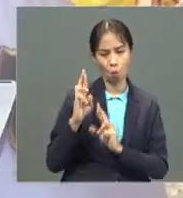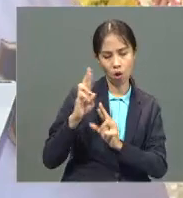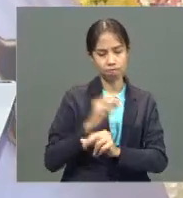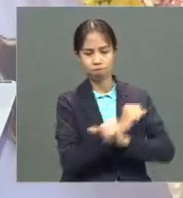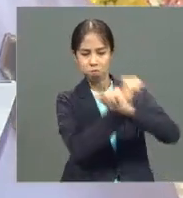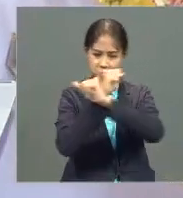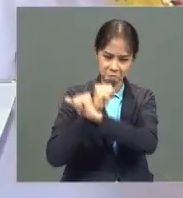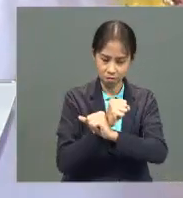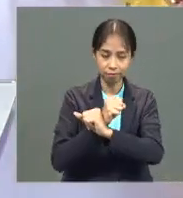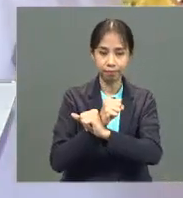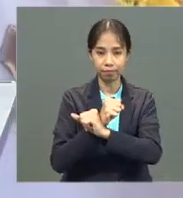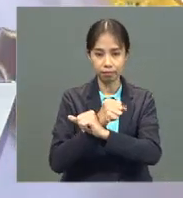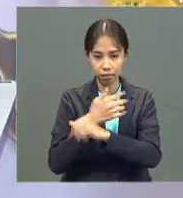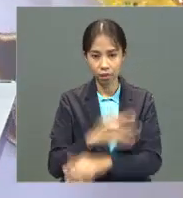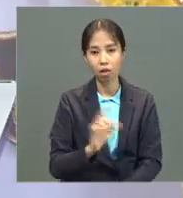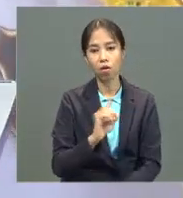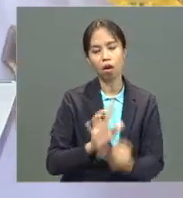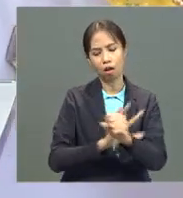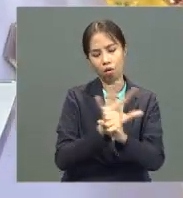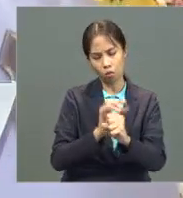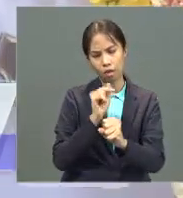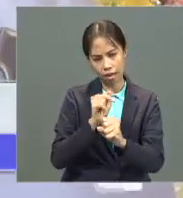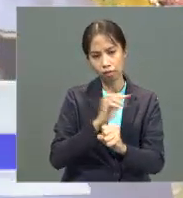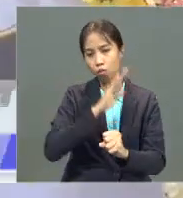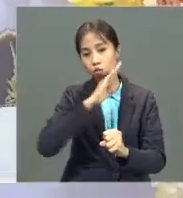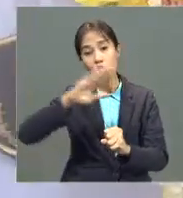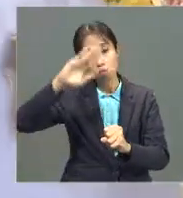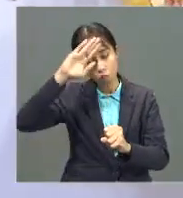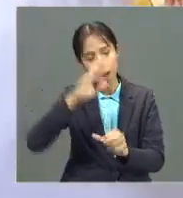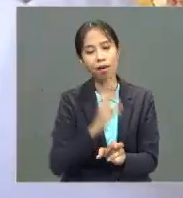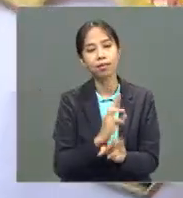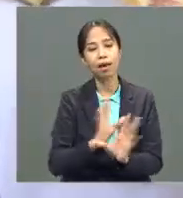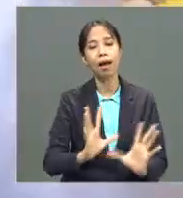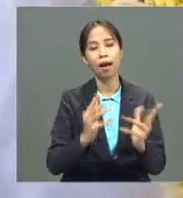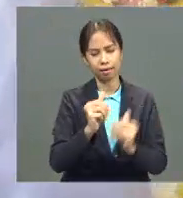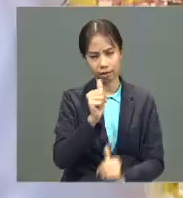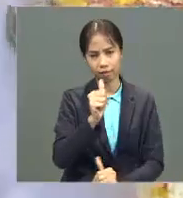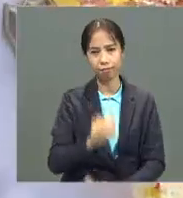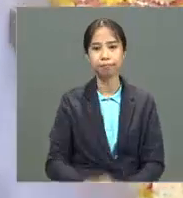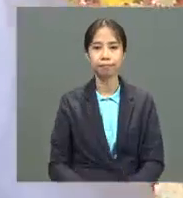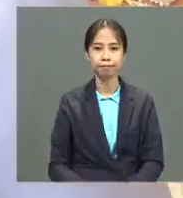ครับแล้วก็เป็นโรคที่รักษาหายนะครับมีวิธีป้องกัน